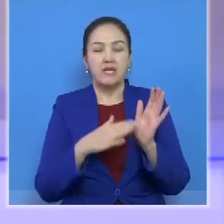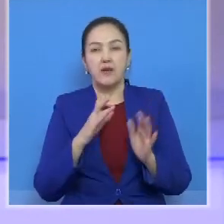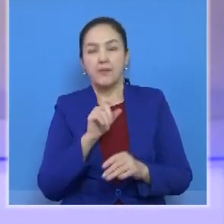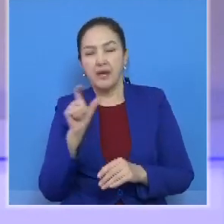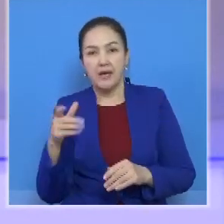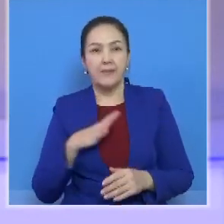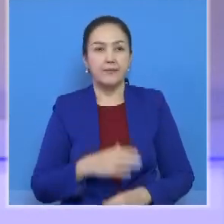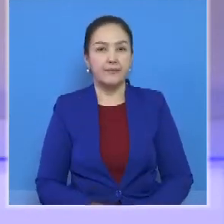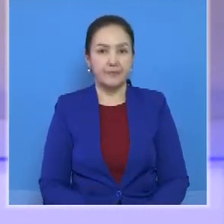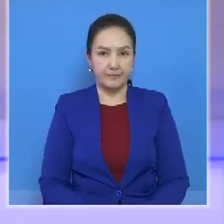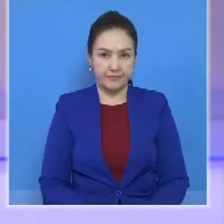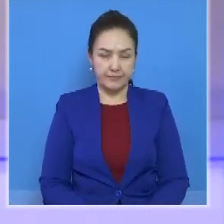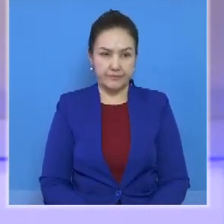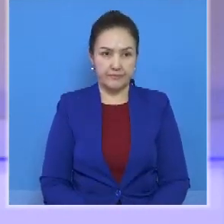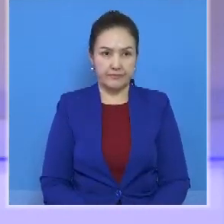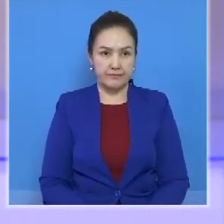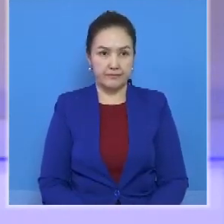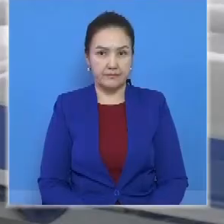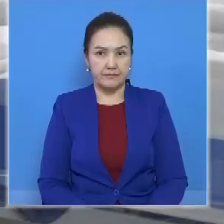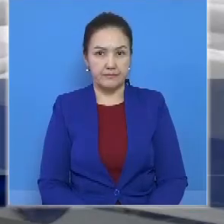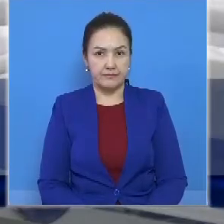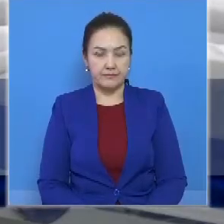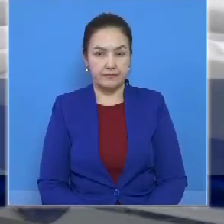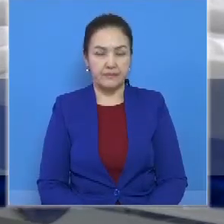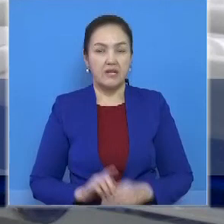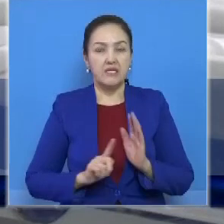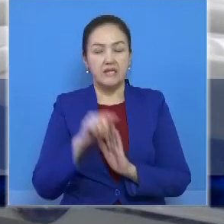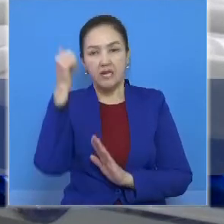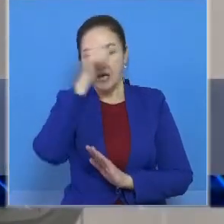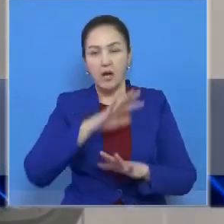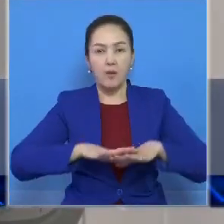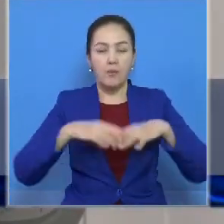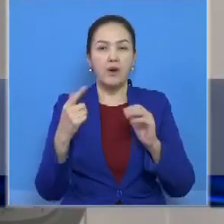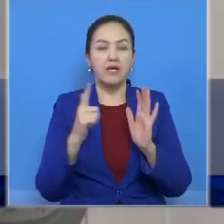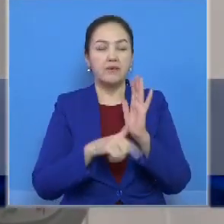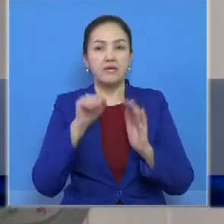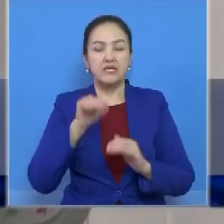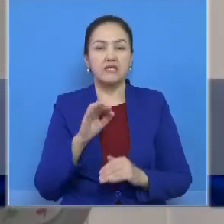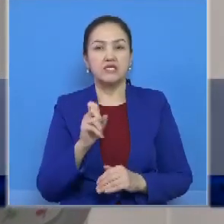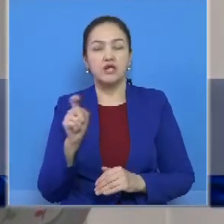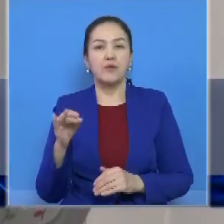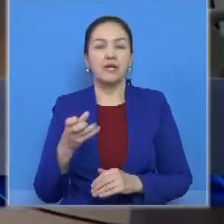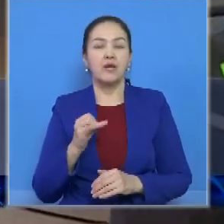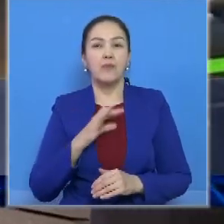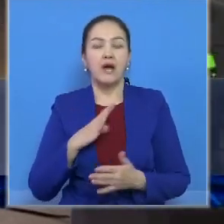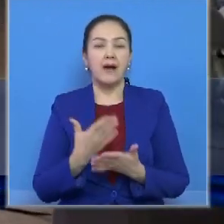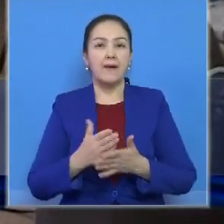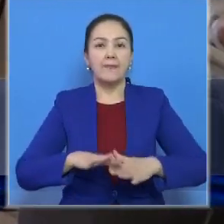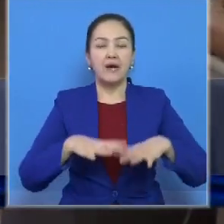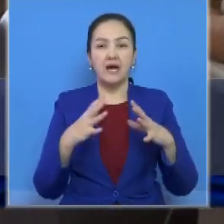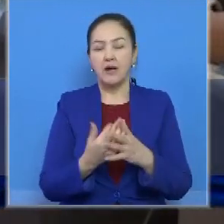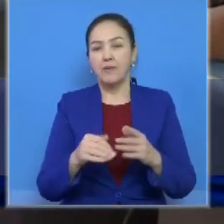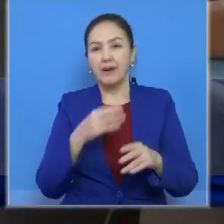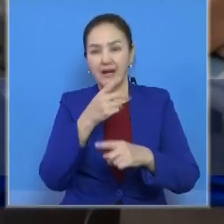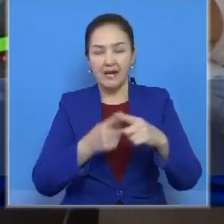пациентов. Подробнее в следующем материале. С начала года более 7 тысяч человек заразились ОРВИ. Более половины из